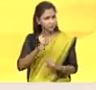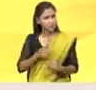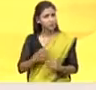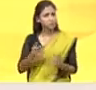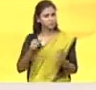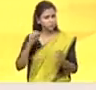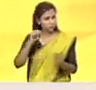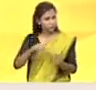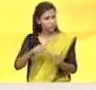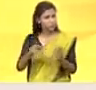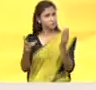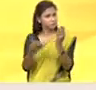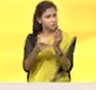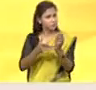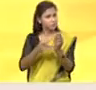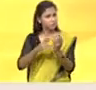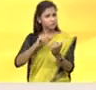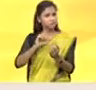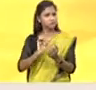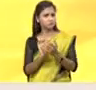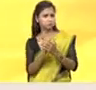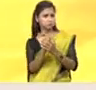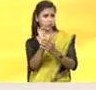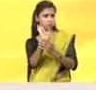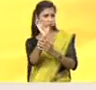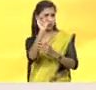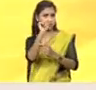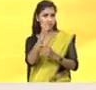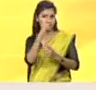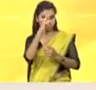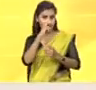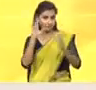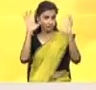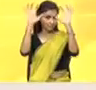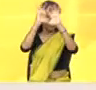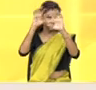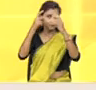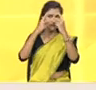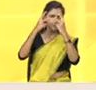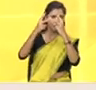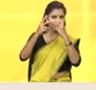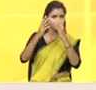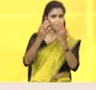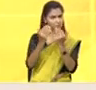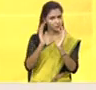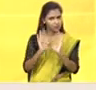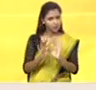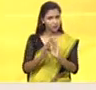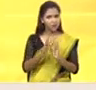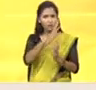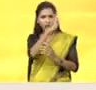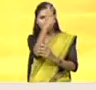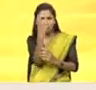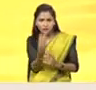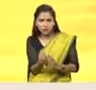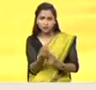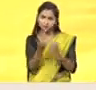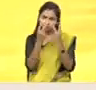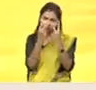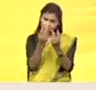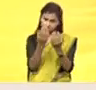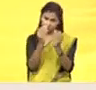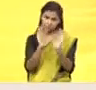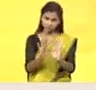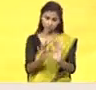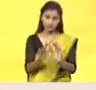टेक्नोलॉजी है, ये अंतरिक्ष से बादलों के आर पार देख सकती है और ये रात्रि में भी देख सकती है। तो